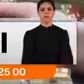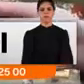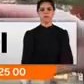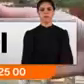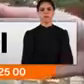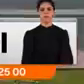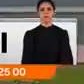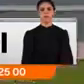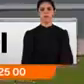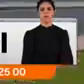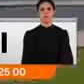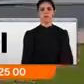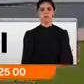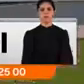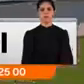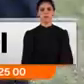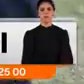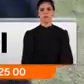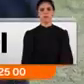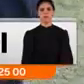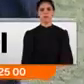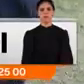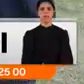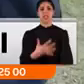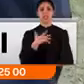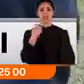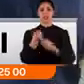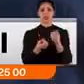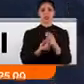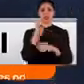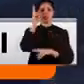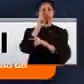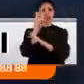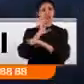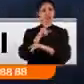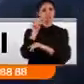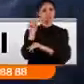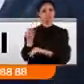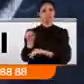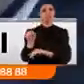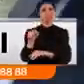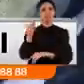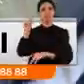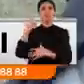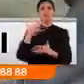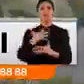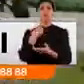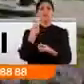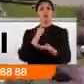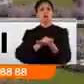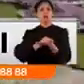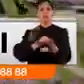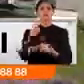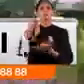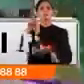Anlatamıyorum. Gerçekten çok zor. Kendi işlerini kurma hayaliyle yola çıkmışlardı. Ellerinde avuçlarında ne varsa o